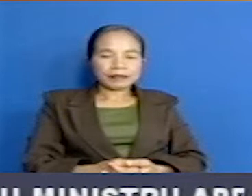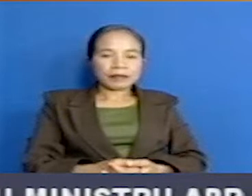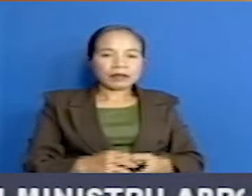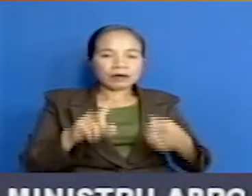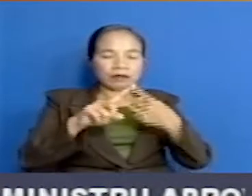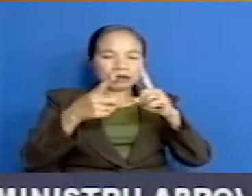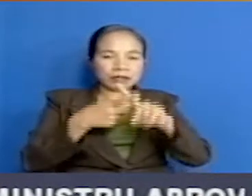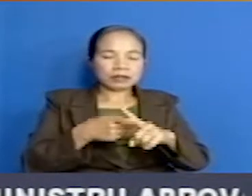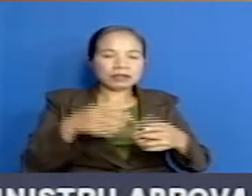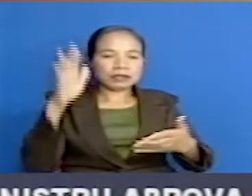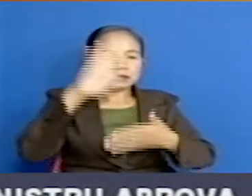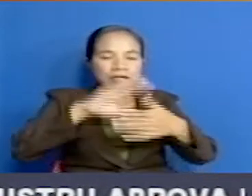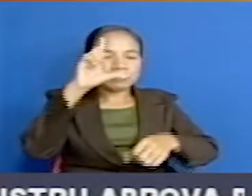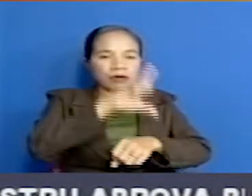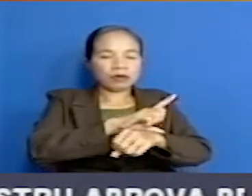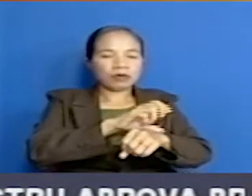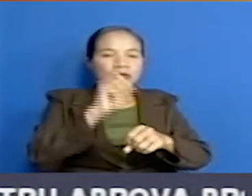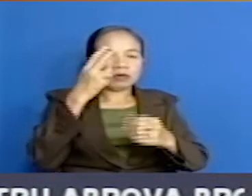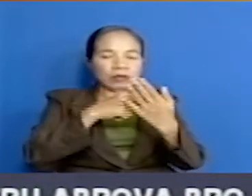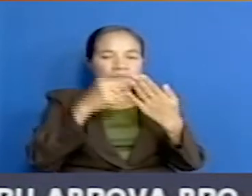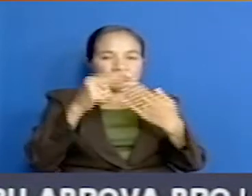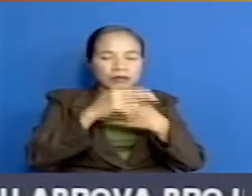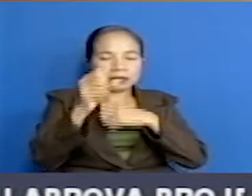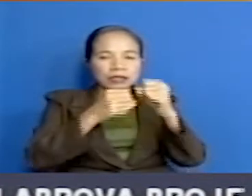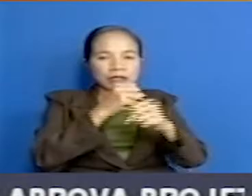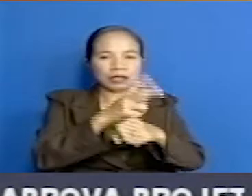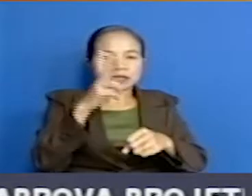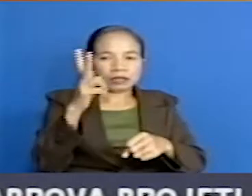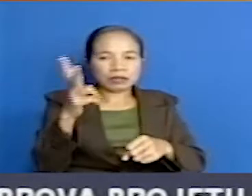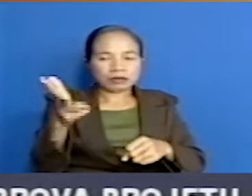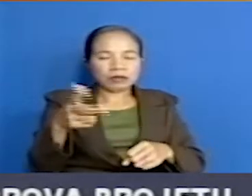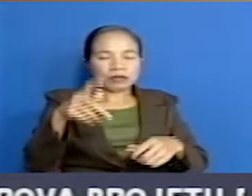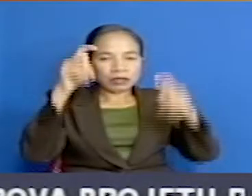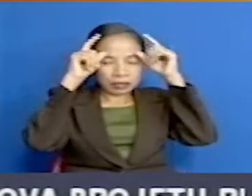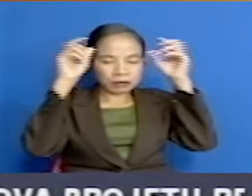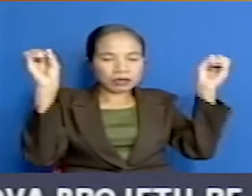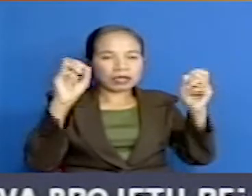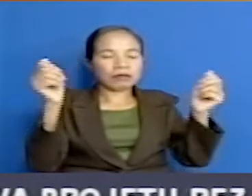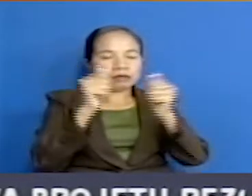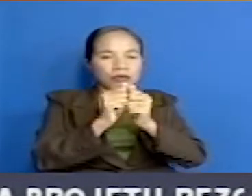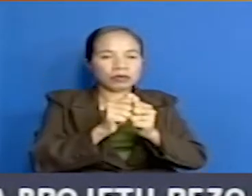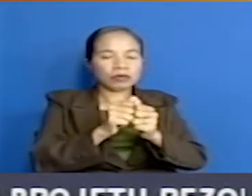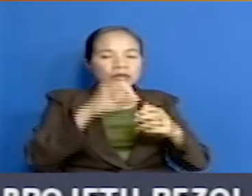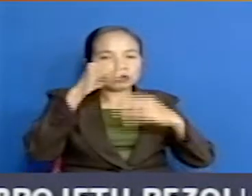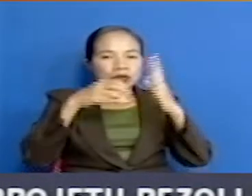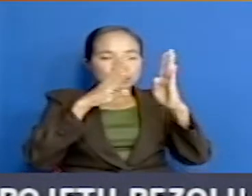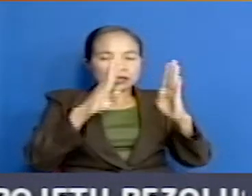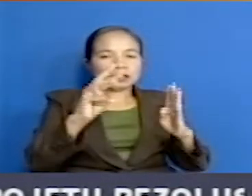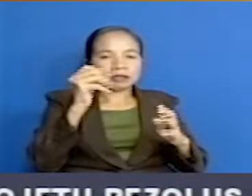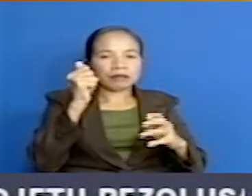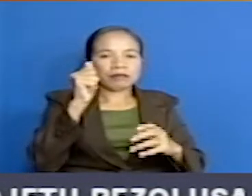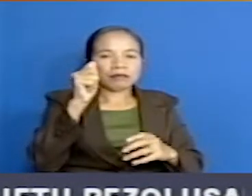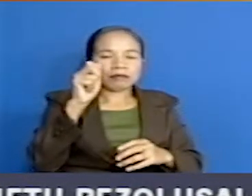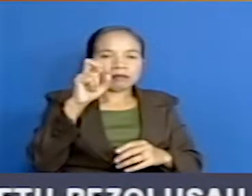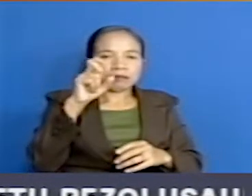Maluk sira komemora loron masakre Santa Cruz batina Tolunulu, timuruan sira lah mutukona ho jurnalista makstal tamba fila ona bamundu